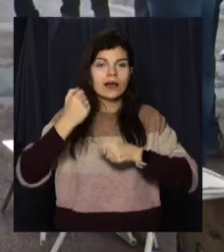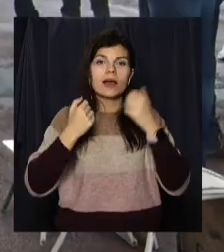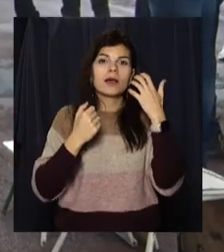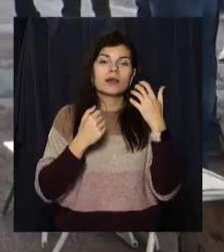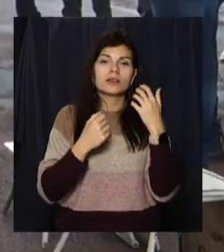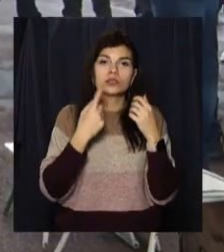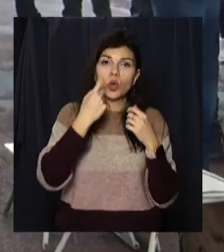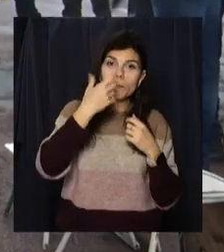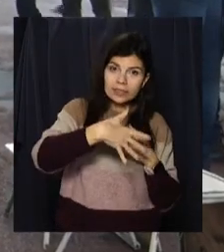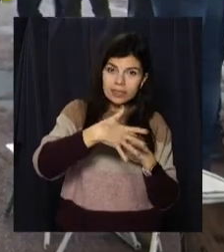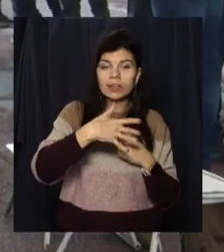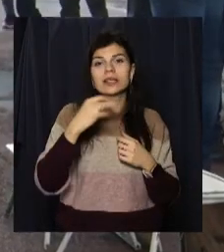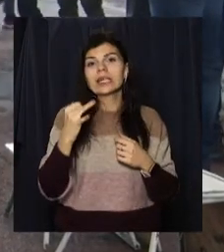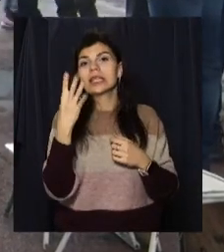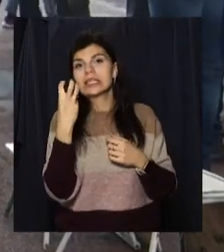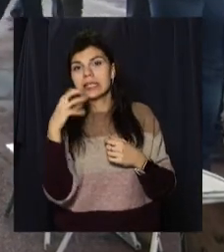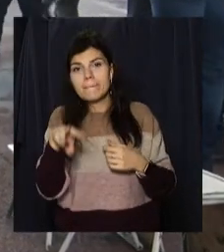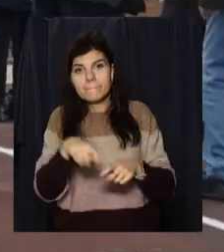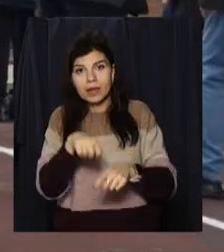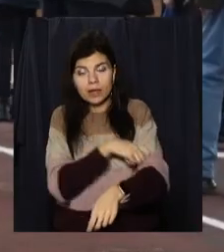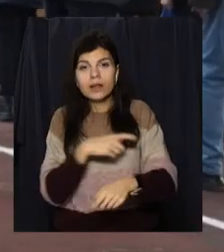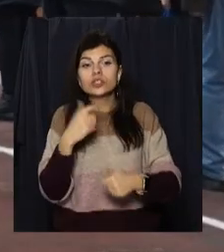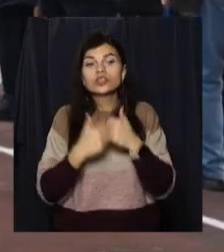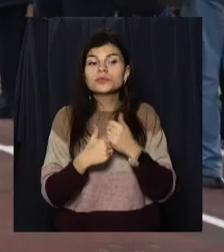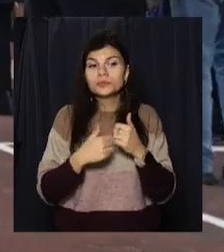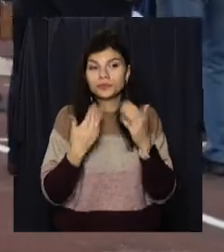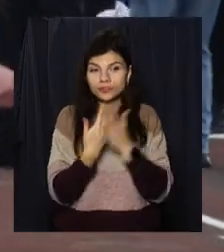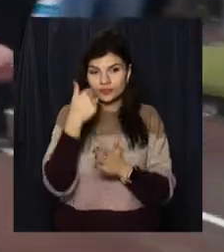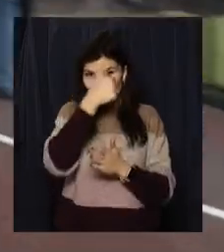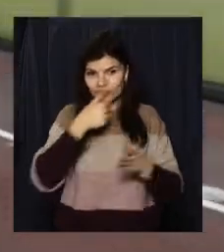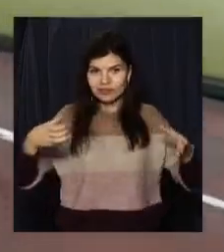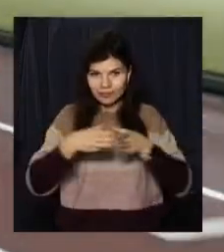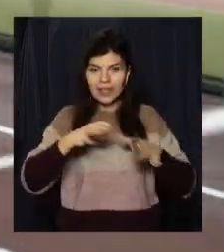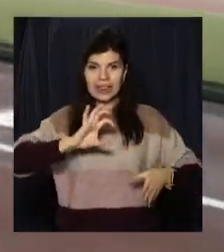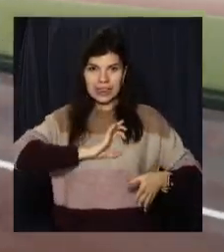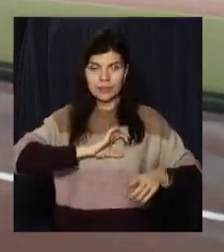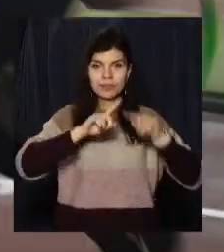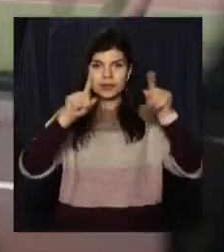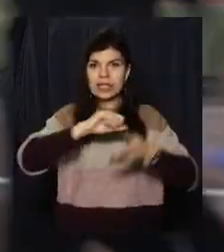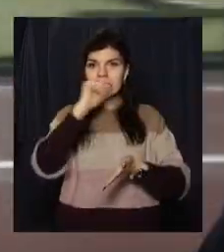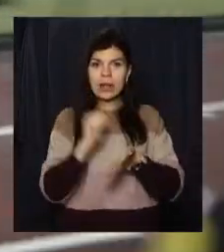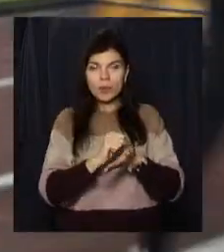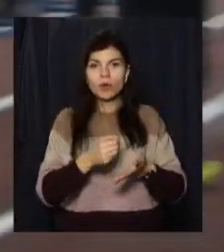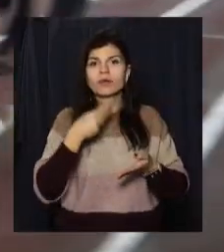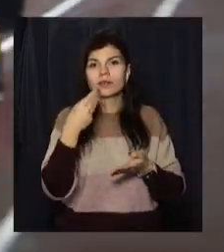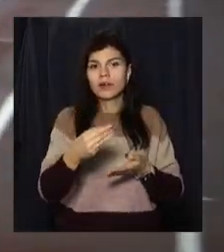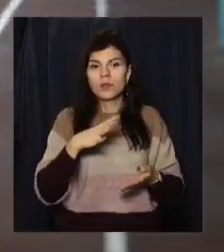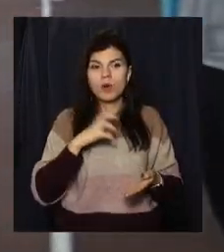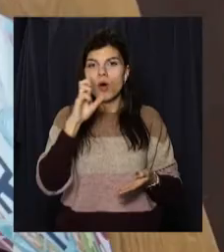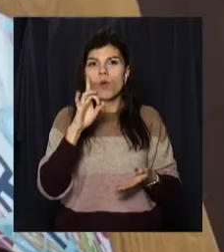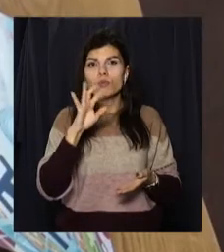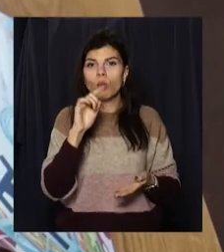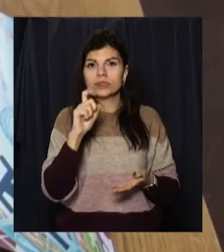150 метрів та 5 по 300. Переможців і призерів новорічного турніру медалями і дипломами особисто нагородила бронзова